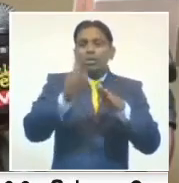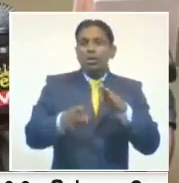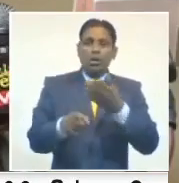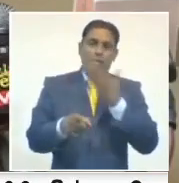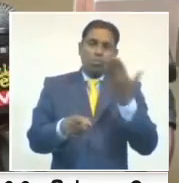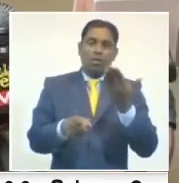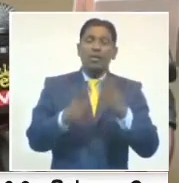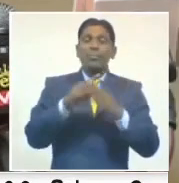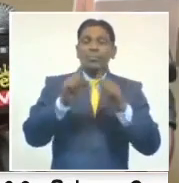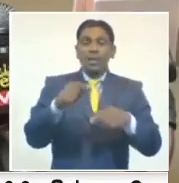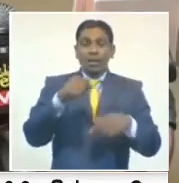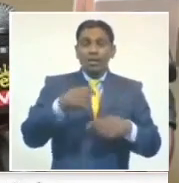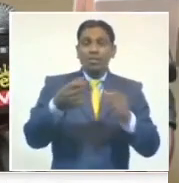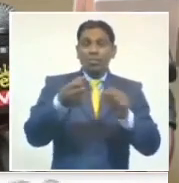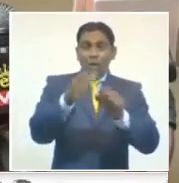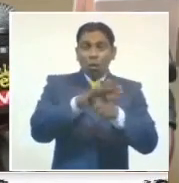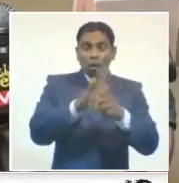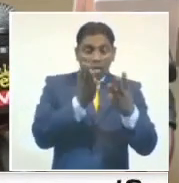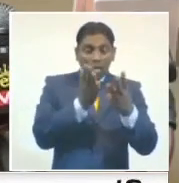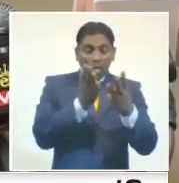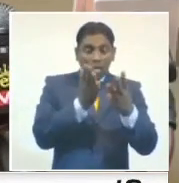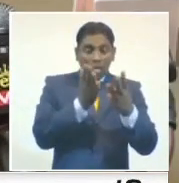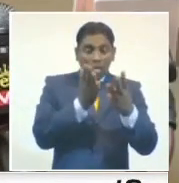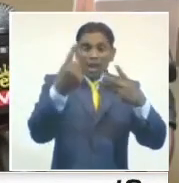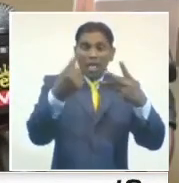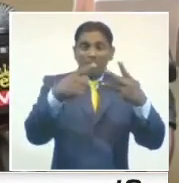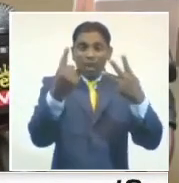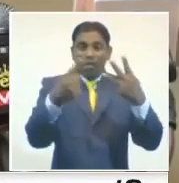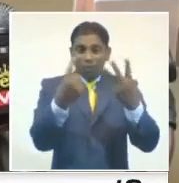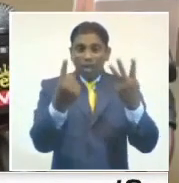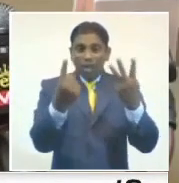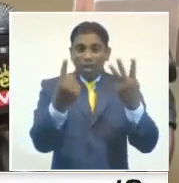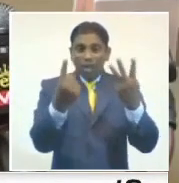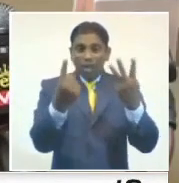හමු වීම මිසක් ඒකේ චර්යා රටාව කොහොමද කියන එක තාම ස්ථිරව නිගමනයකට අවිල්ල නැහැ.